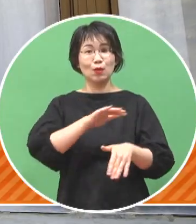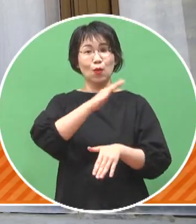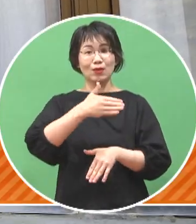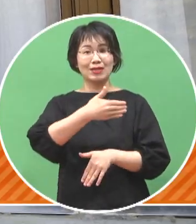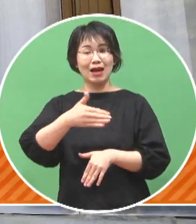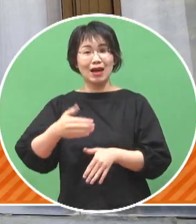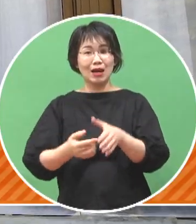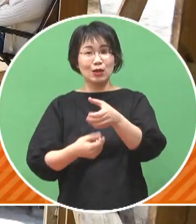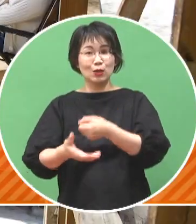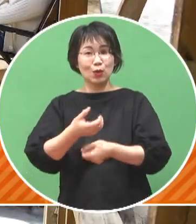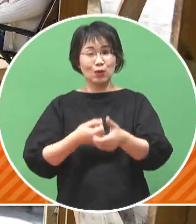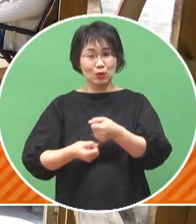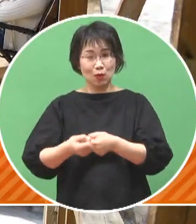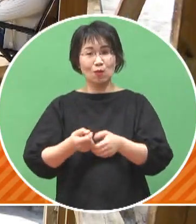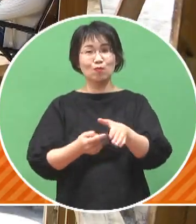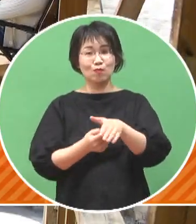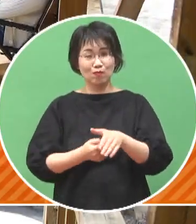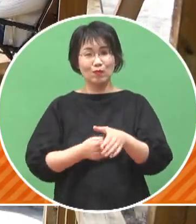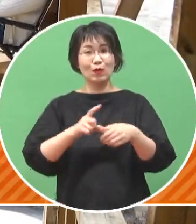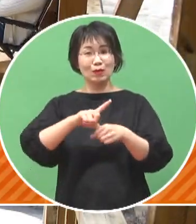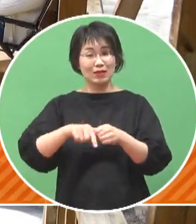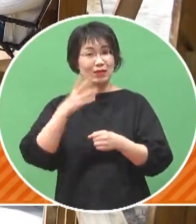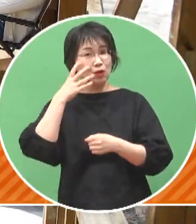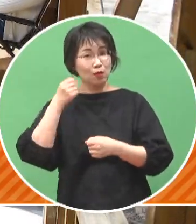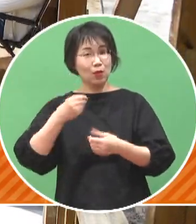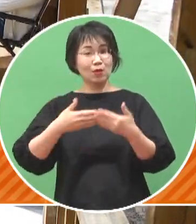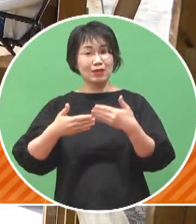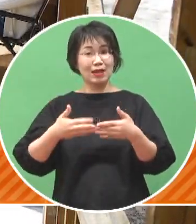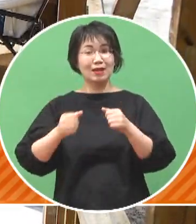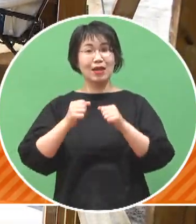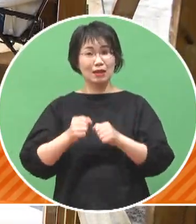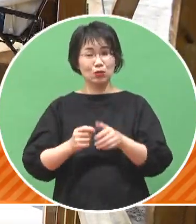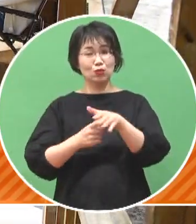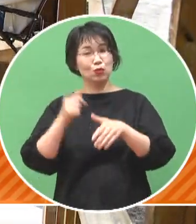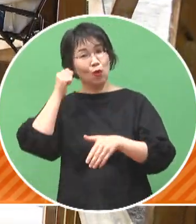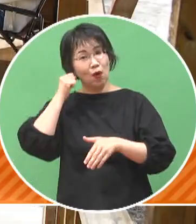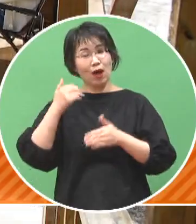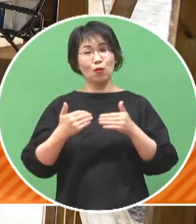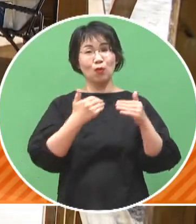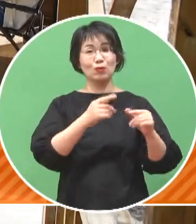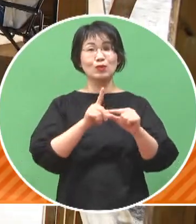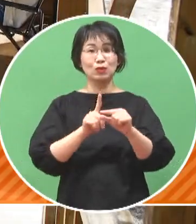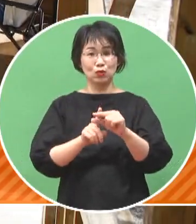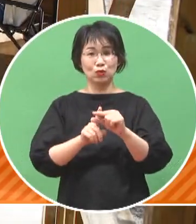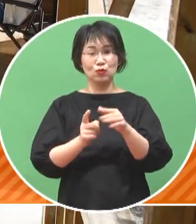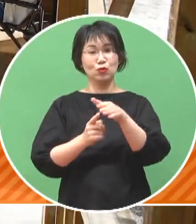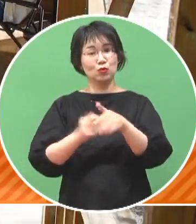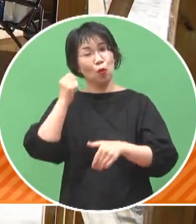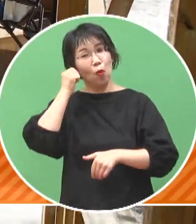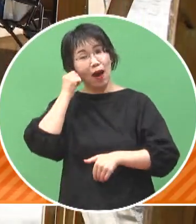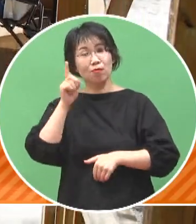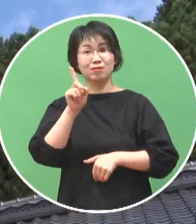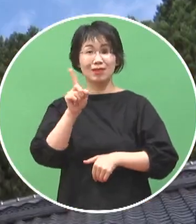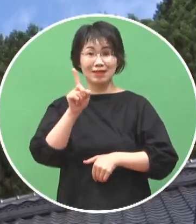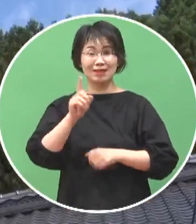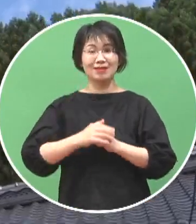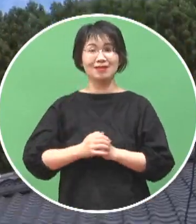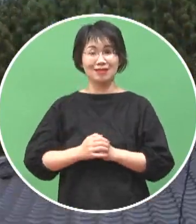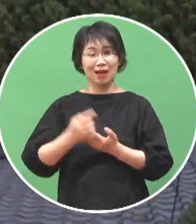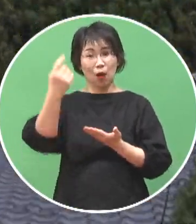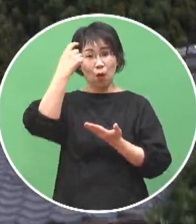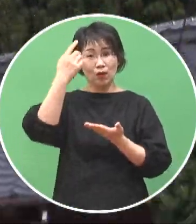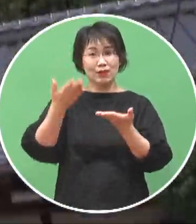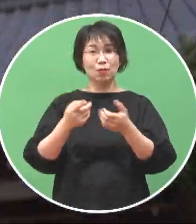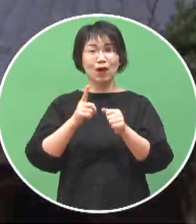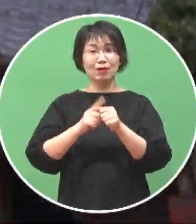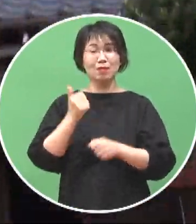地域ならではの魅力を味わってもらう農泊を推進しています。農泊とは？教えてもらう